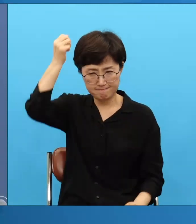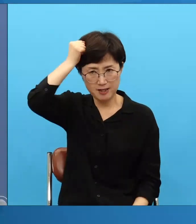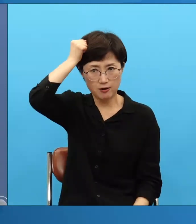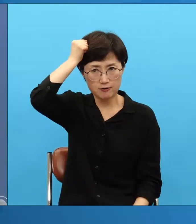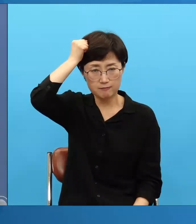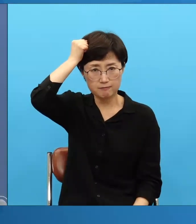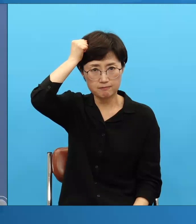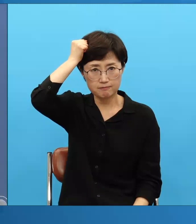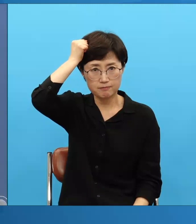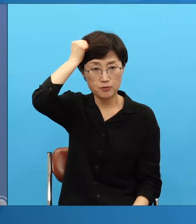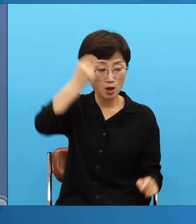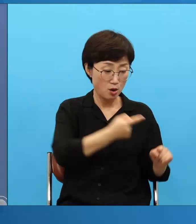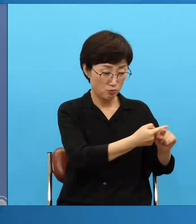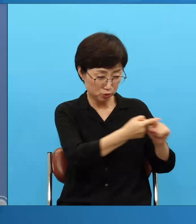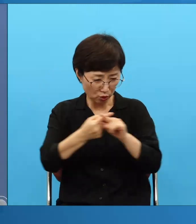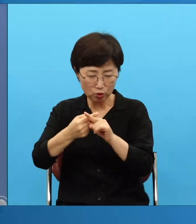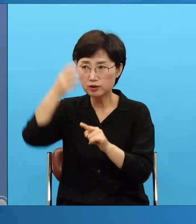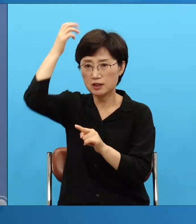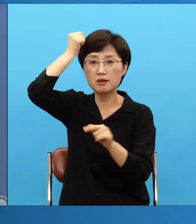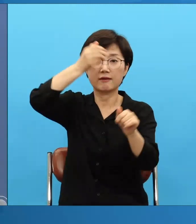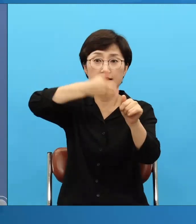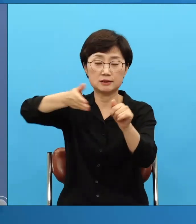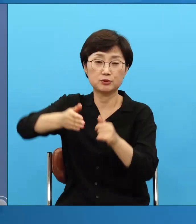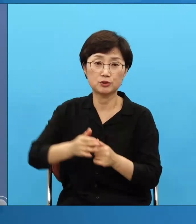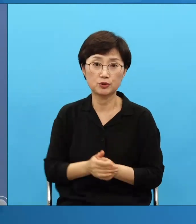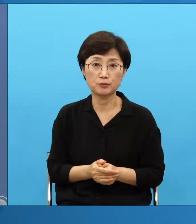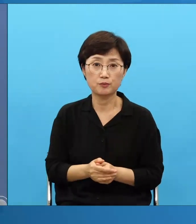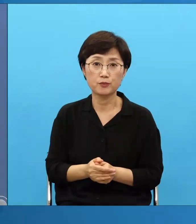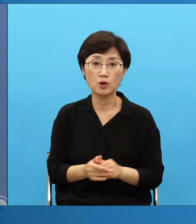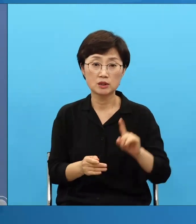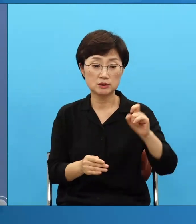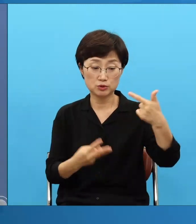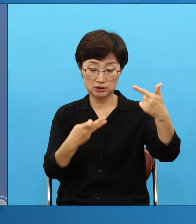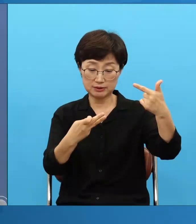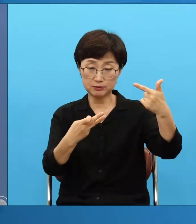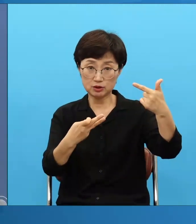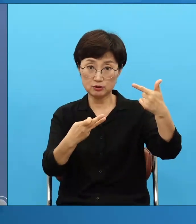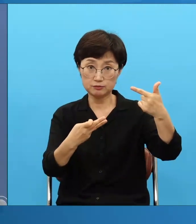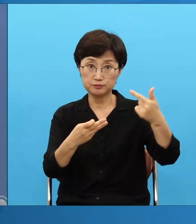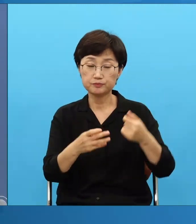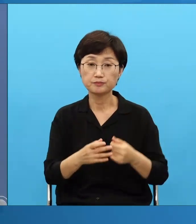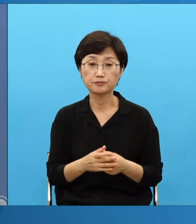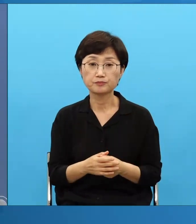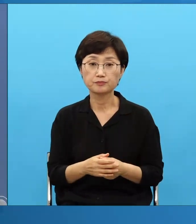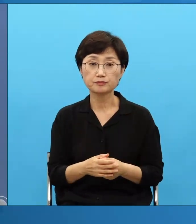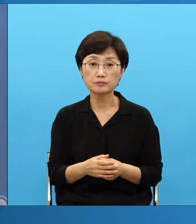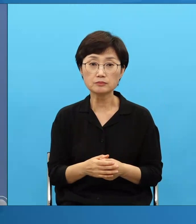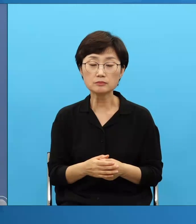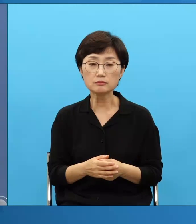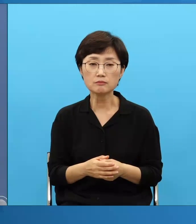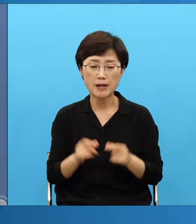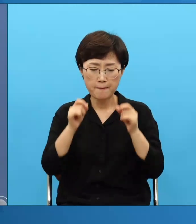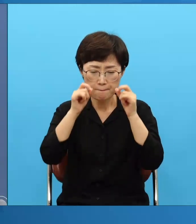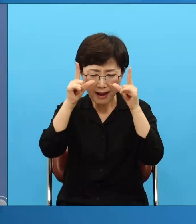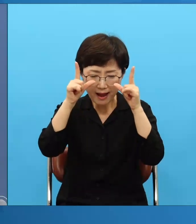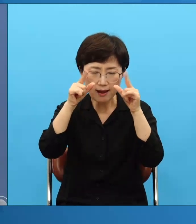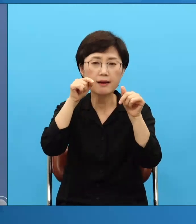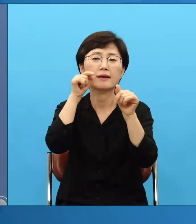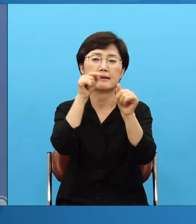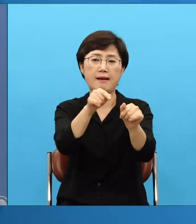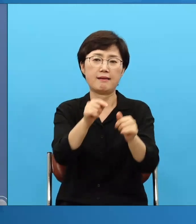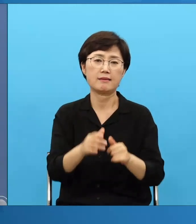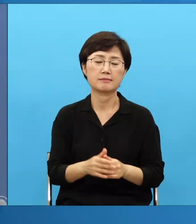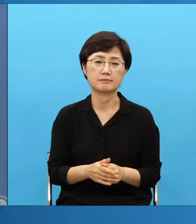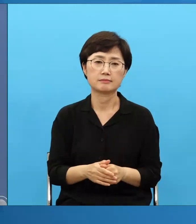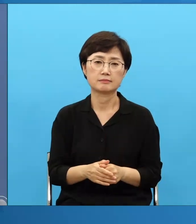여기 13절에 몇 가지 얘기했어요. And so do not worry about anything. Hold on to the covenant and rise up as a spiritual summit. And we see in verse 깨어 있으라 13, 그랬죠. he says to be